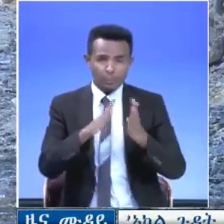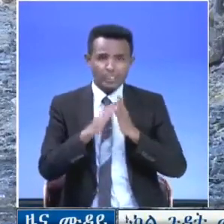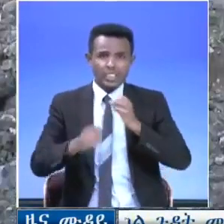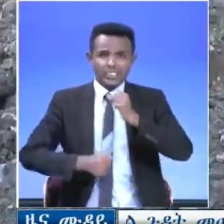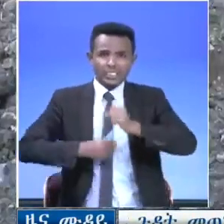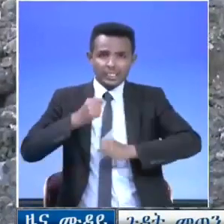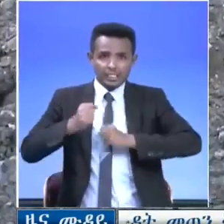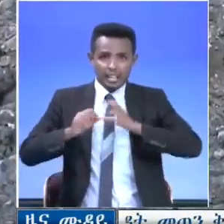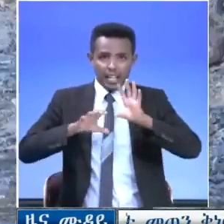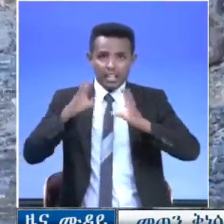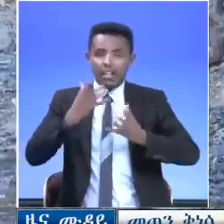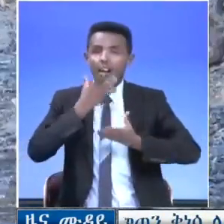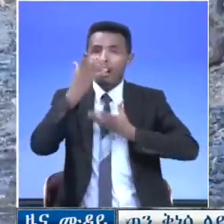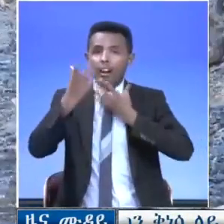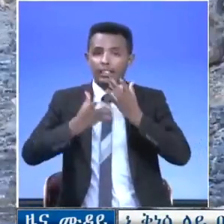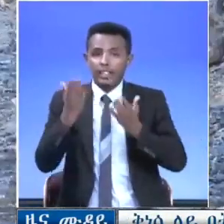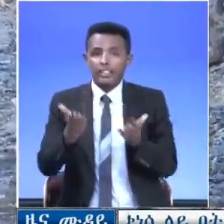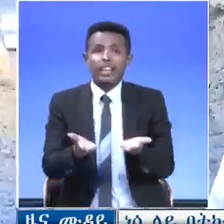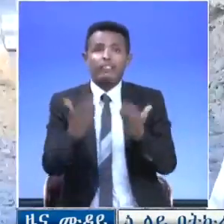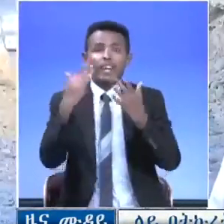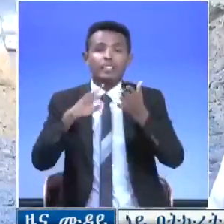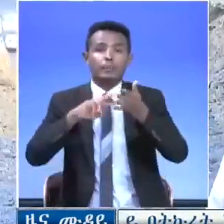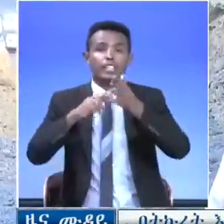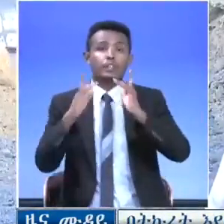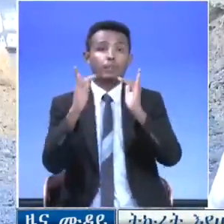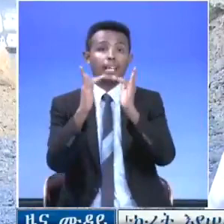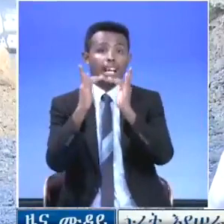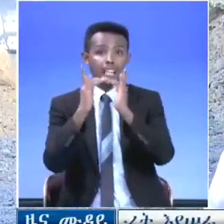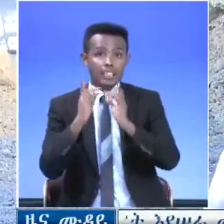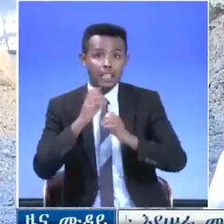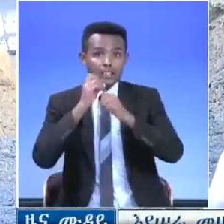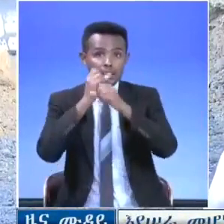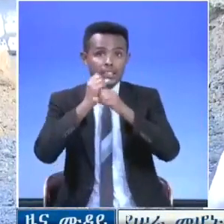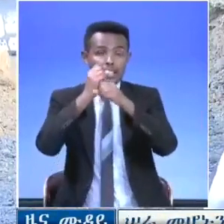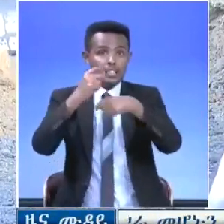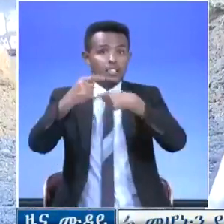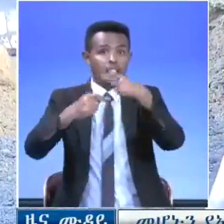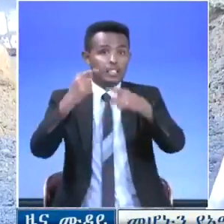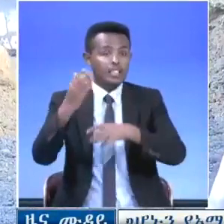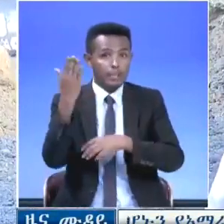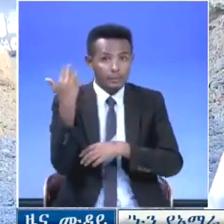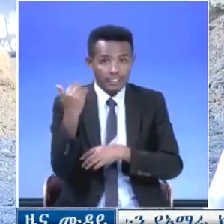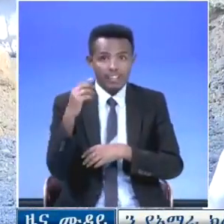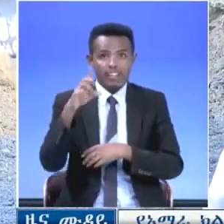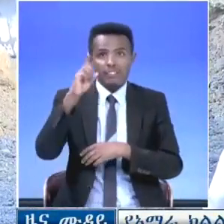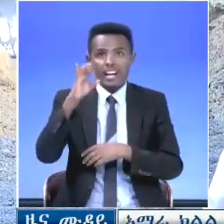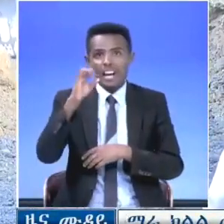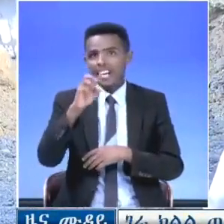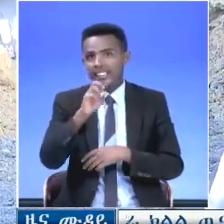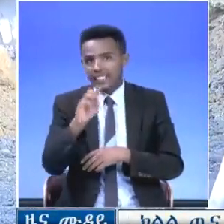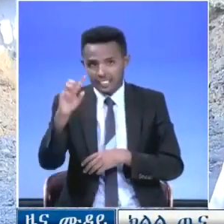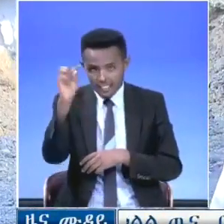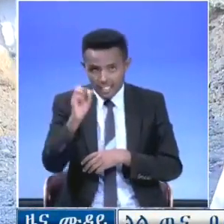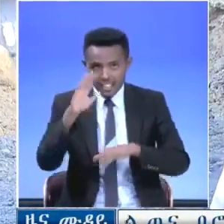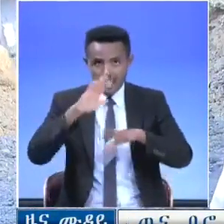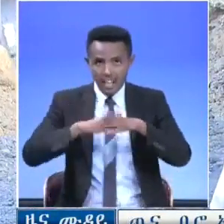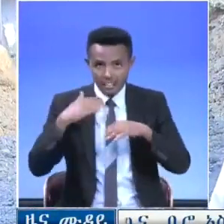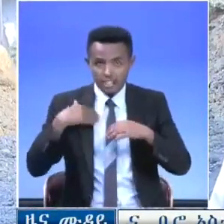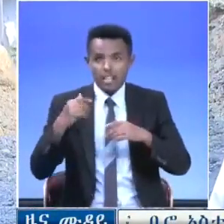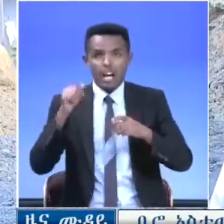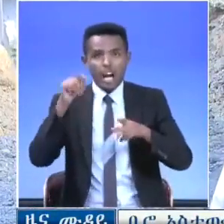መጥቶ እናትዮ ተርፋልናለች። ያው በቃሬዛ ማለት ነው። በእንጨት ነው ላይ እያን ስንጠቀም የነበረው ፍላቄ ላይ በእንጨት አርሶ አደሩ